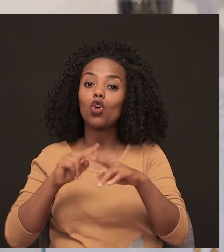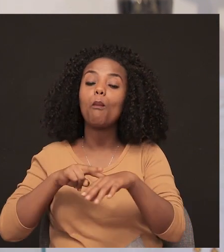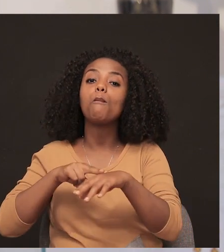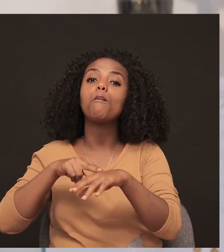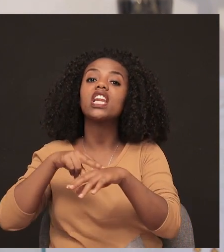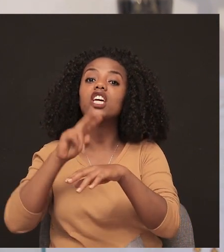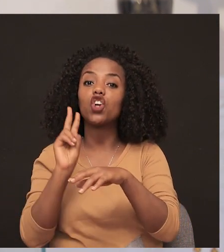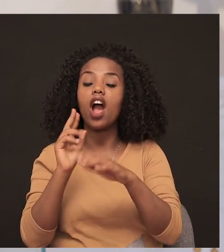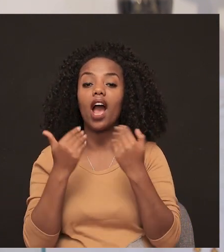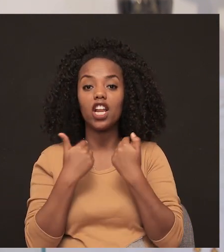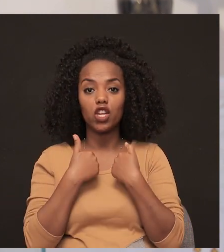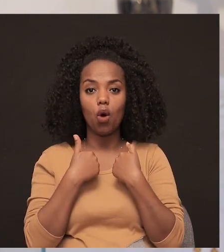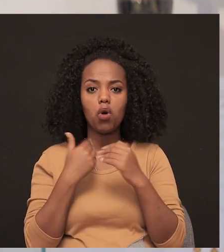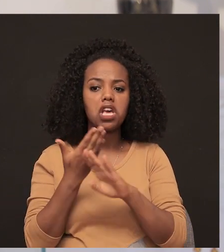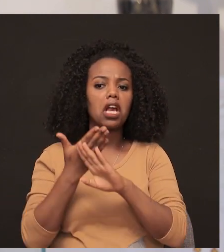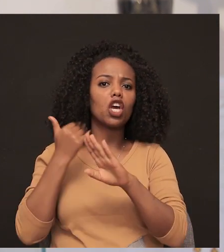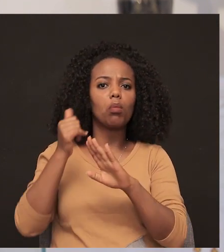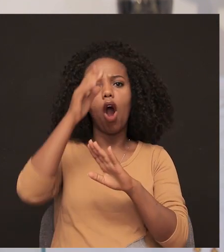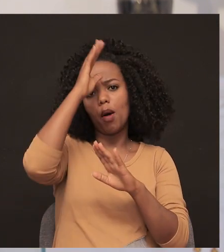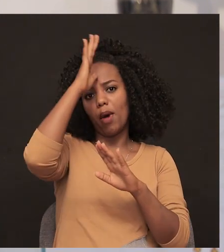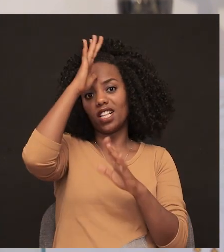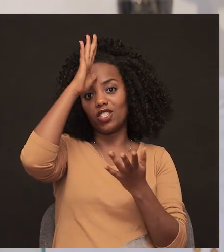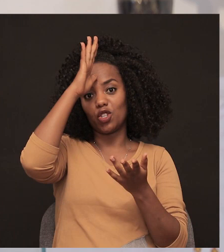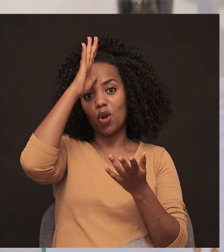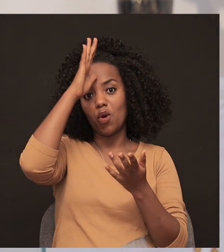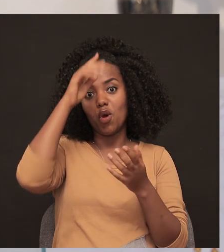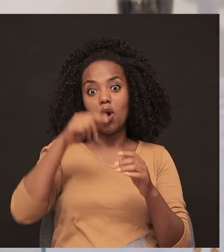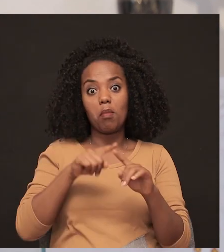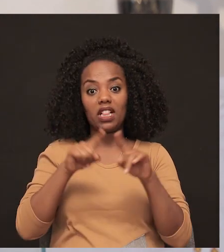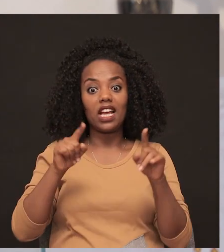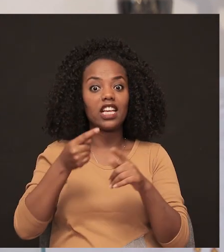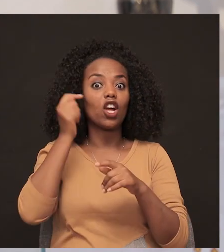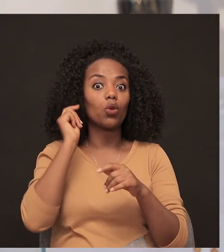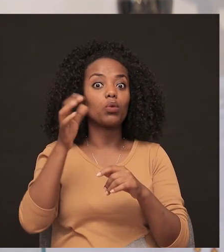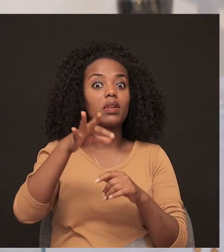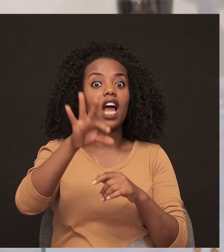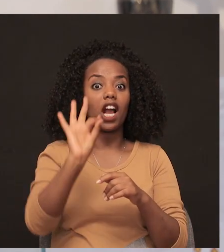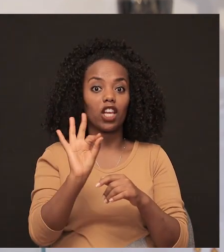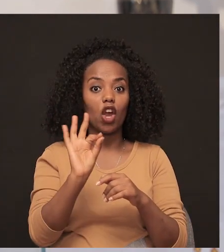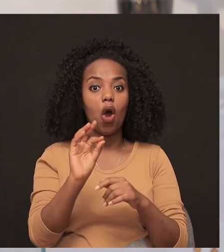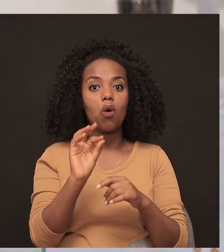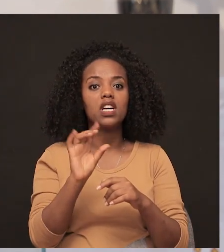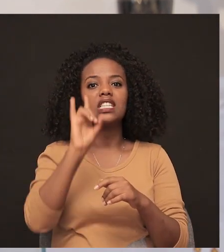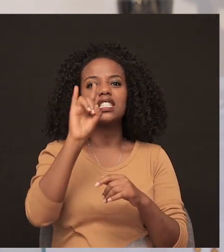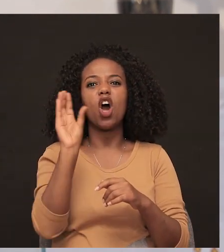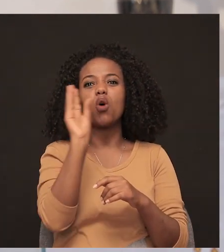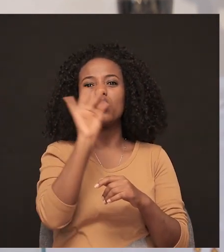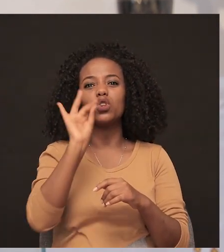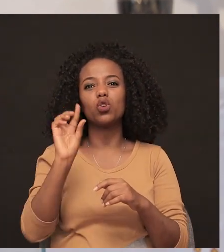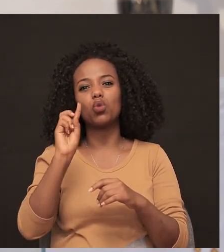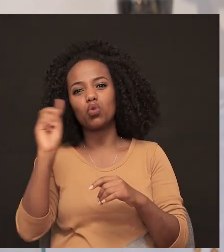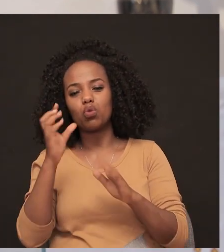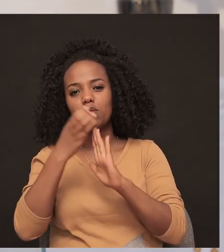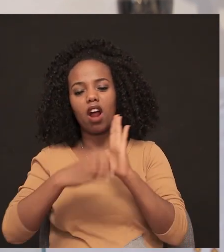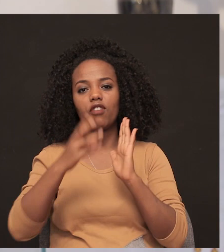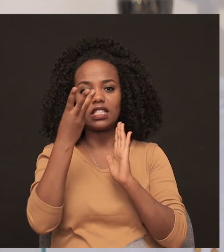መነሻ ያለው የቀድሞ አባታቸው በተለይ ታሪኩን የምናገኘው በዘሁልቁ ምዕራፍ